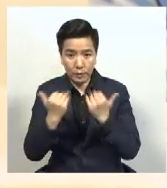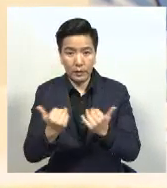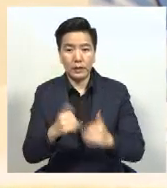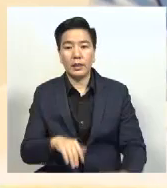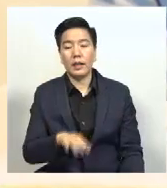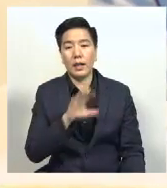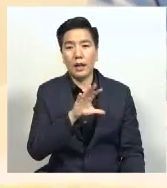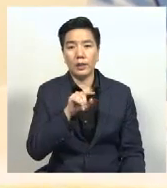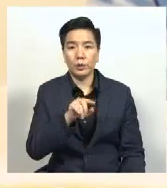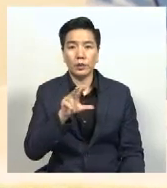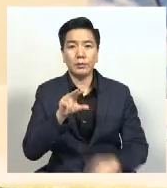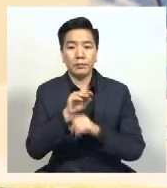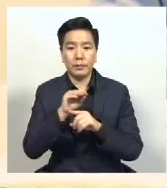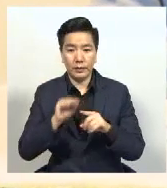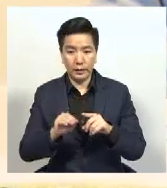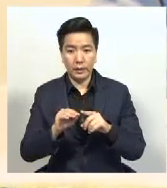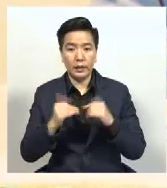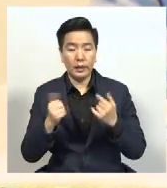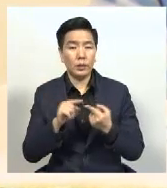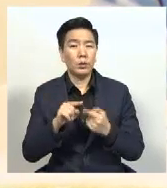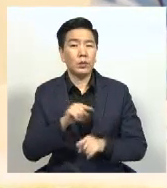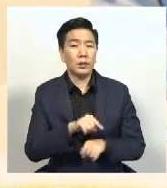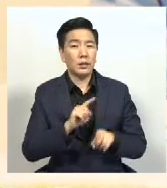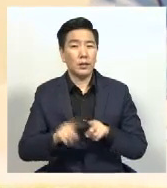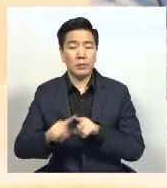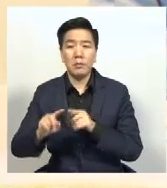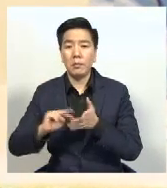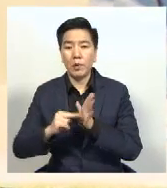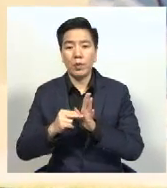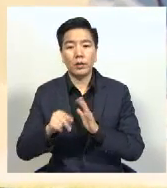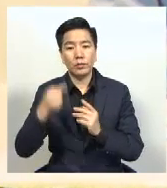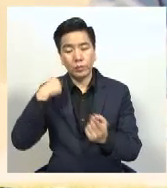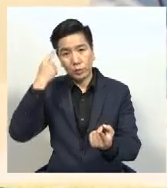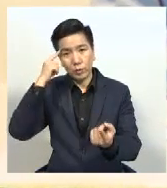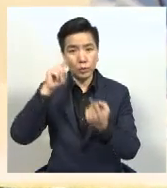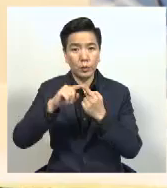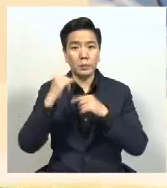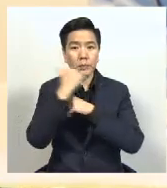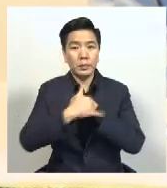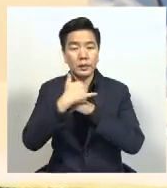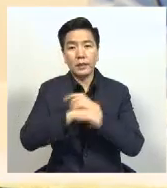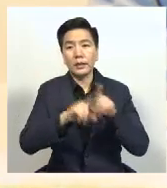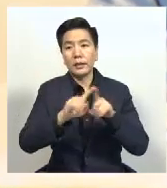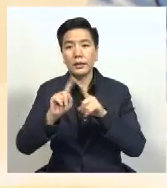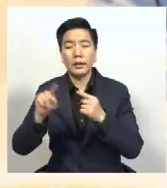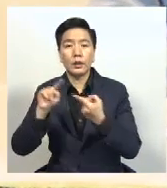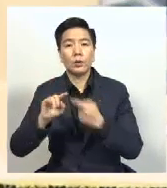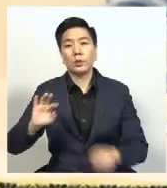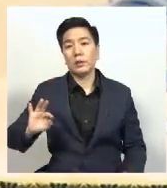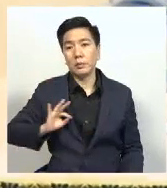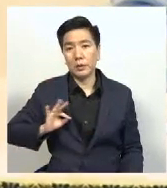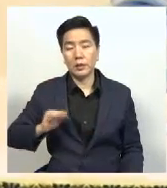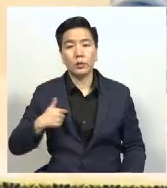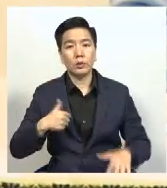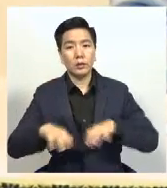ร้อยละ 5.3 สิ่งเหล่านี้เป็นผลสำเร็จจากความมุ่งมั่นของทุกประเทศสมาชิกที่ร่วมกัน